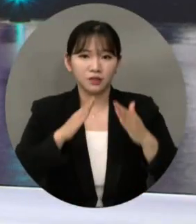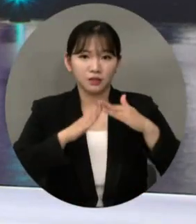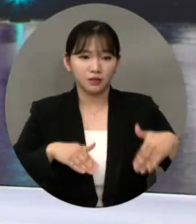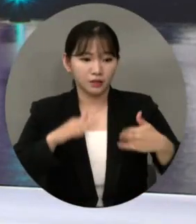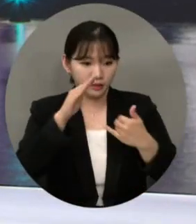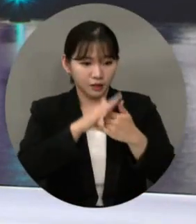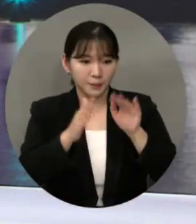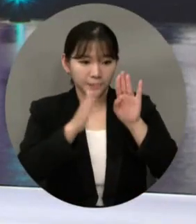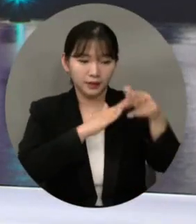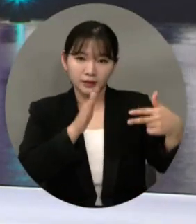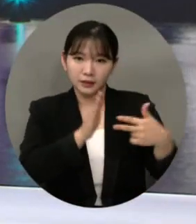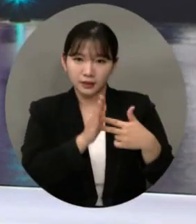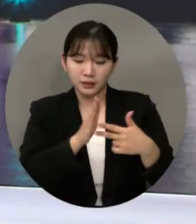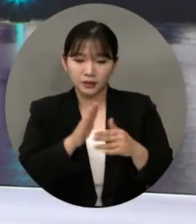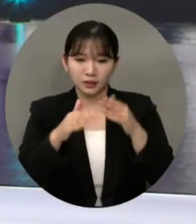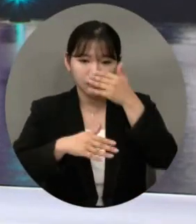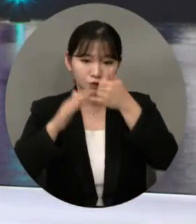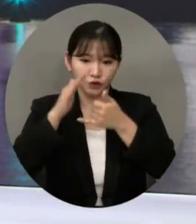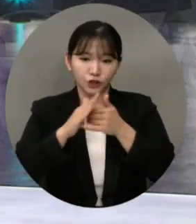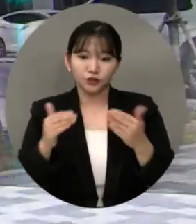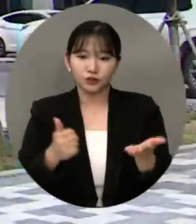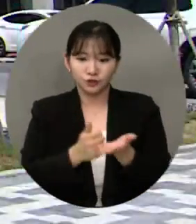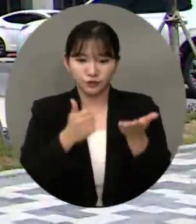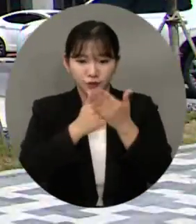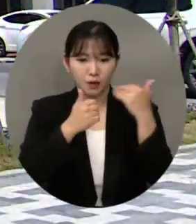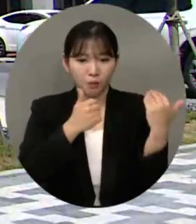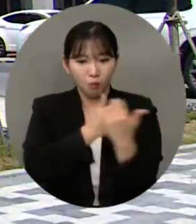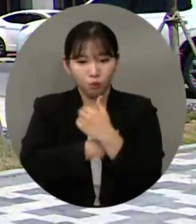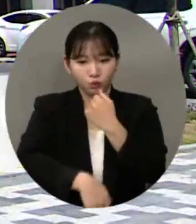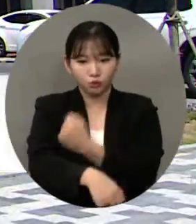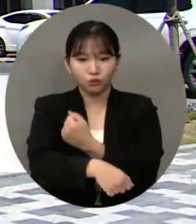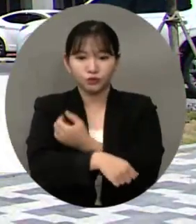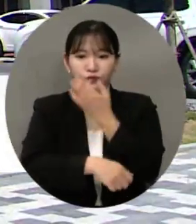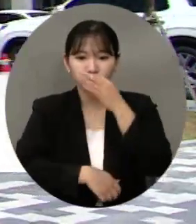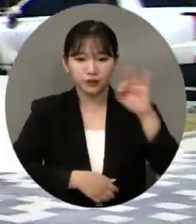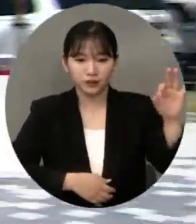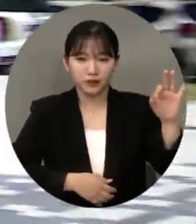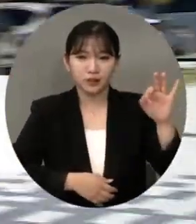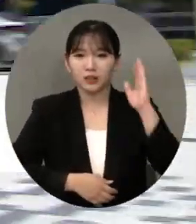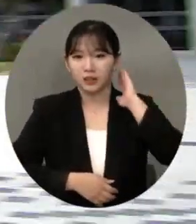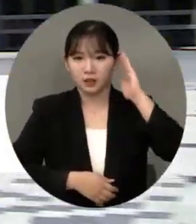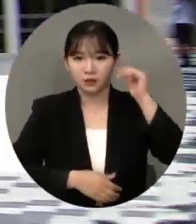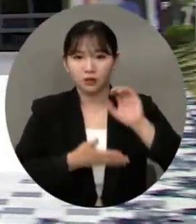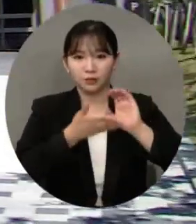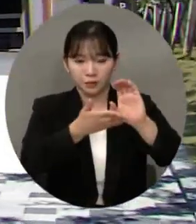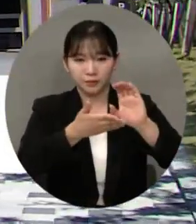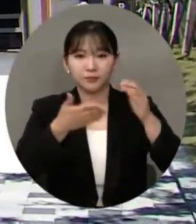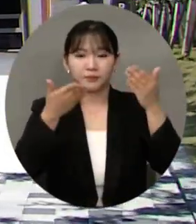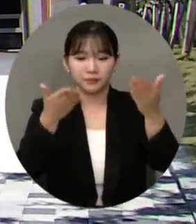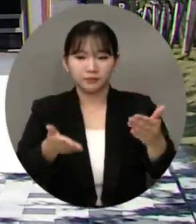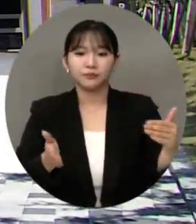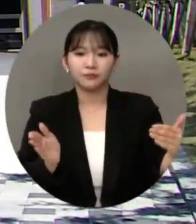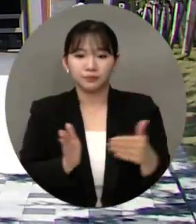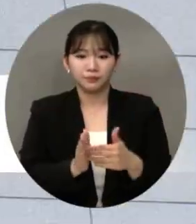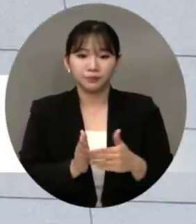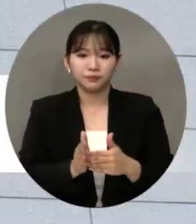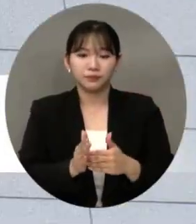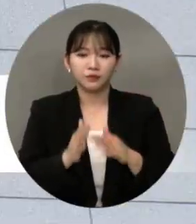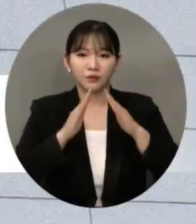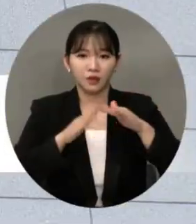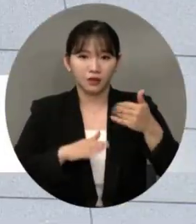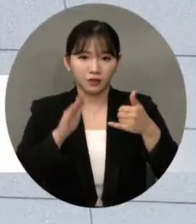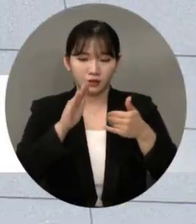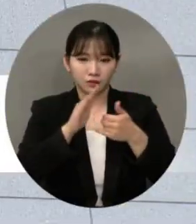전남 청소년 미래재단이 청소년 육성과 보호 유공에 기여한 공로를 인정받아 대통령 표창을 받았습니다.